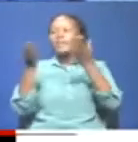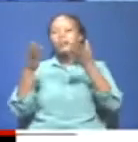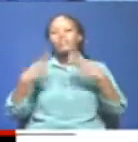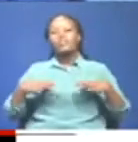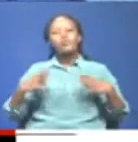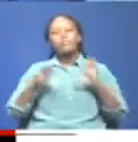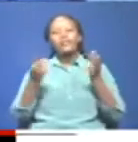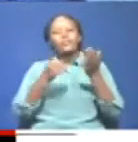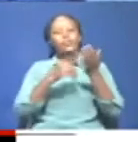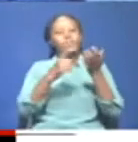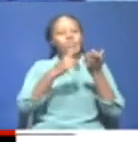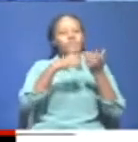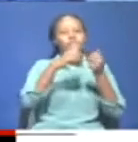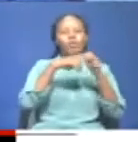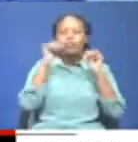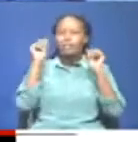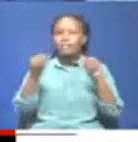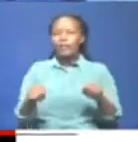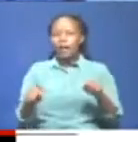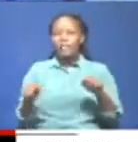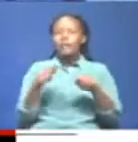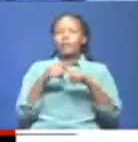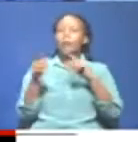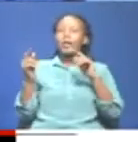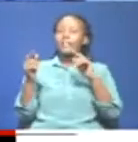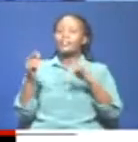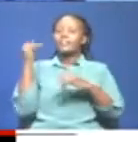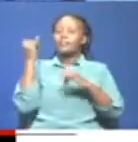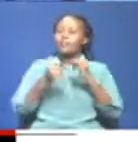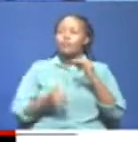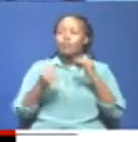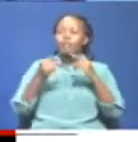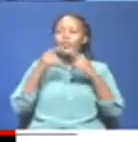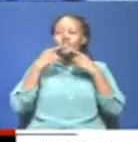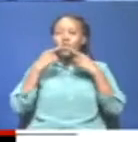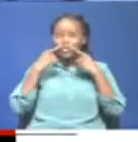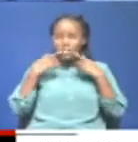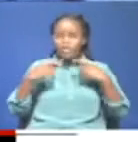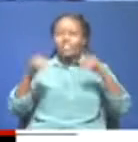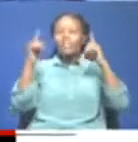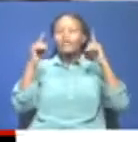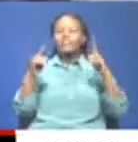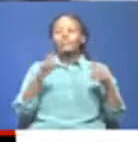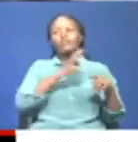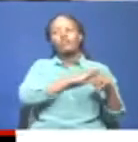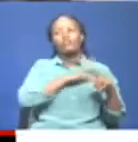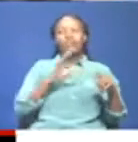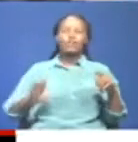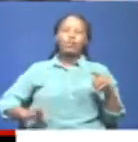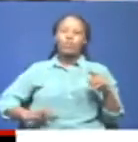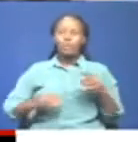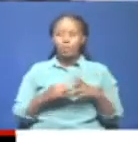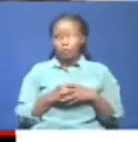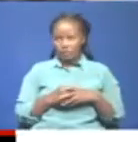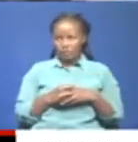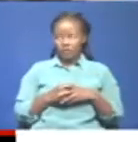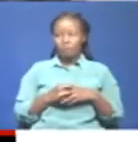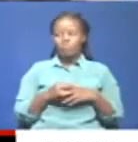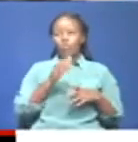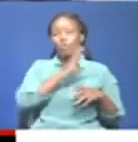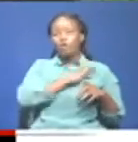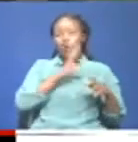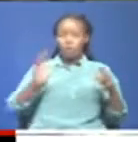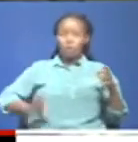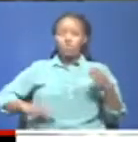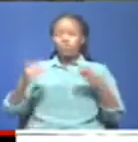PVT, but the final announcement, declaration is the commission. That's what we are saying. Tume hiyo itatoa mafunzo kwa